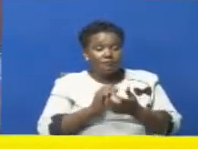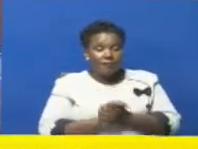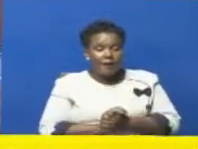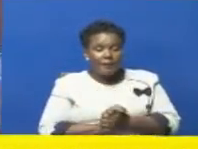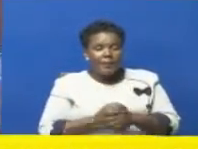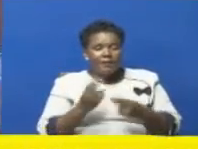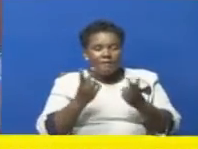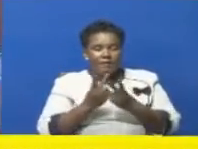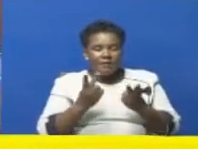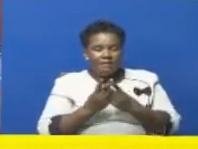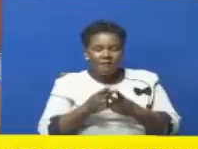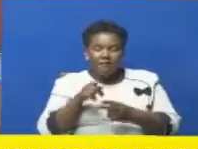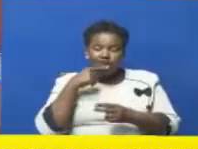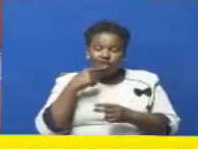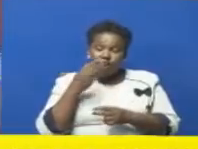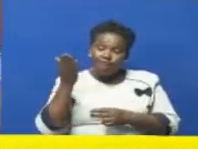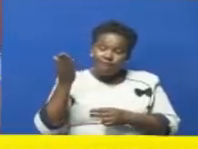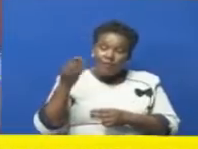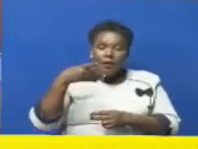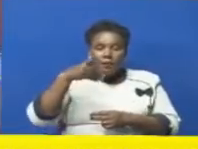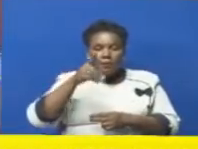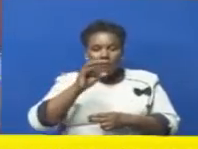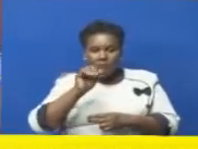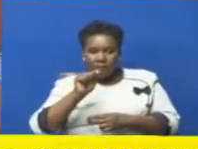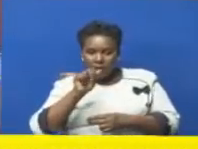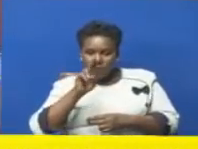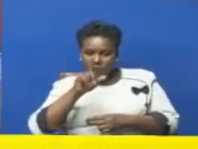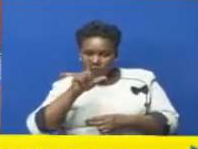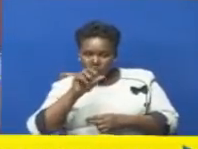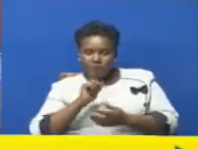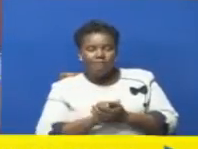tumeshirikiana na mtangazaji mwenzetu wa lugha ya alama Jane Malumbo,